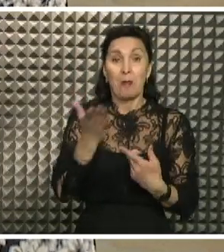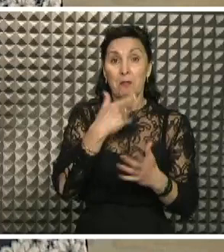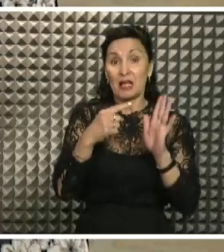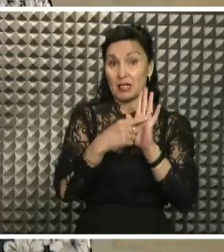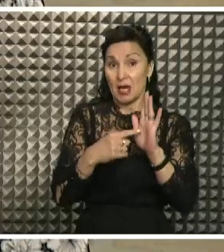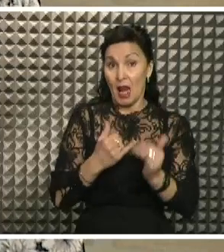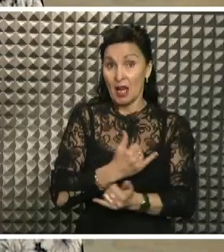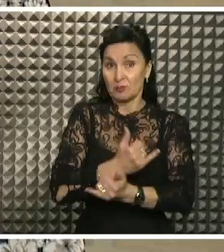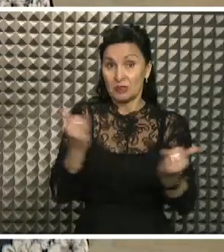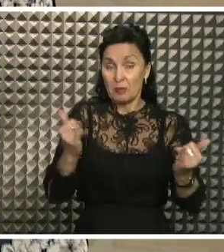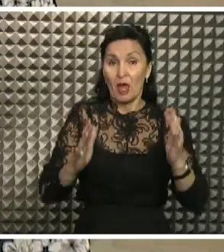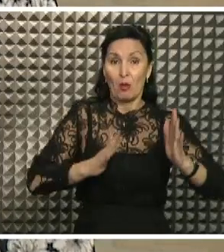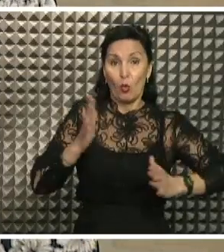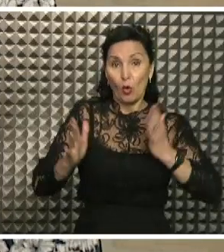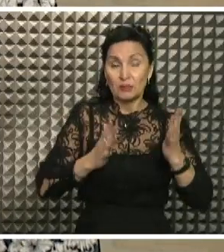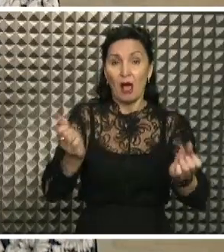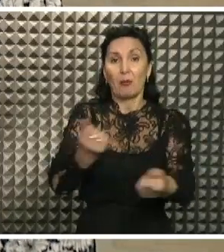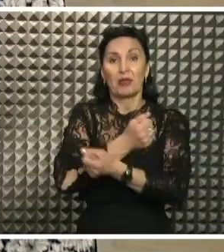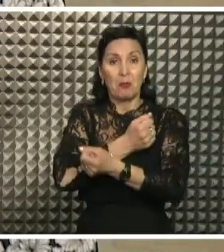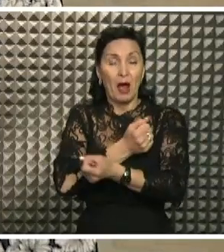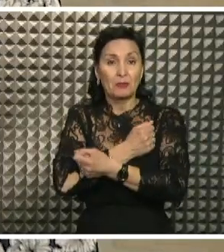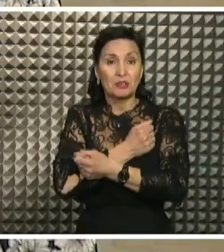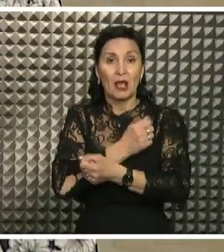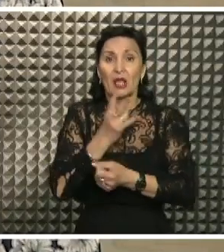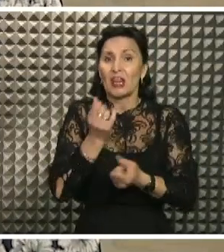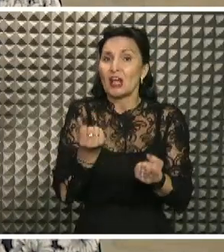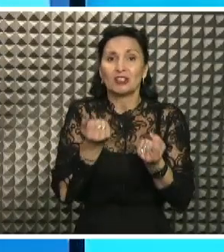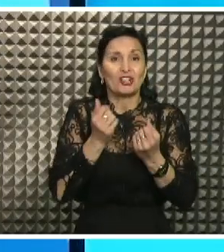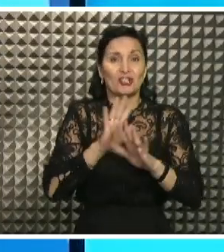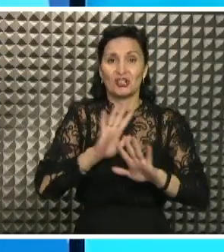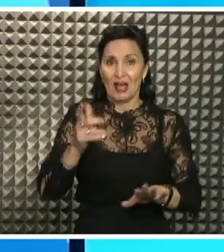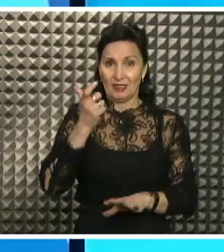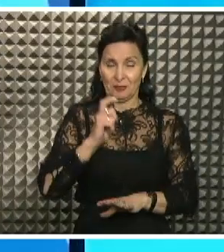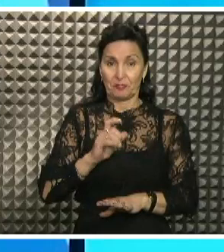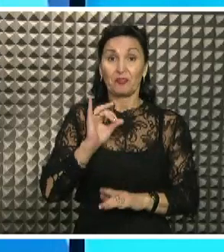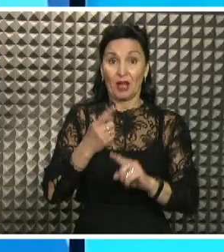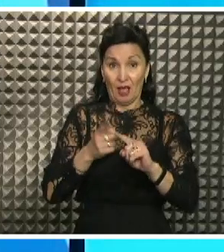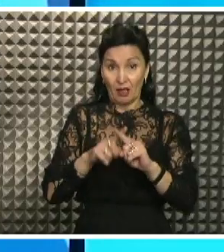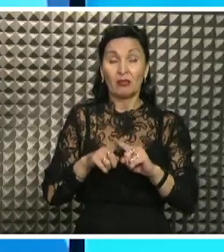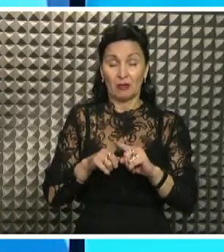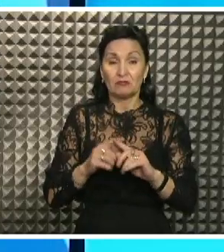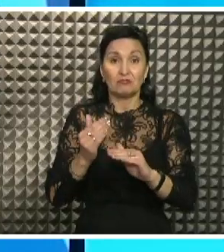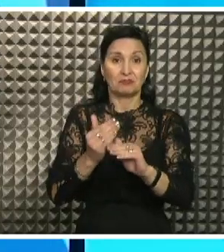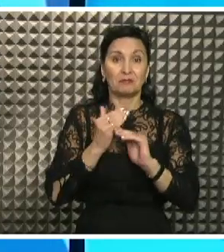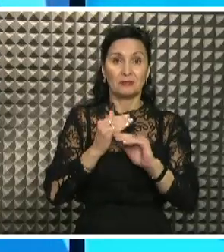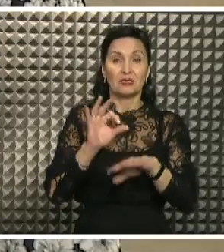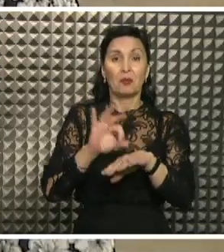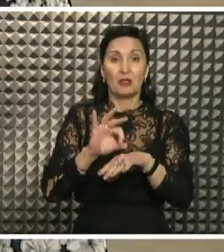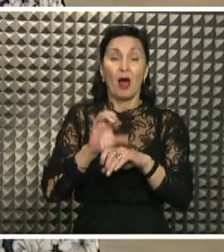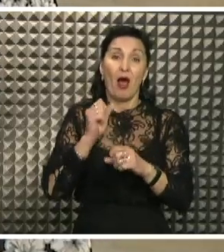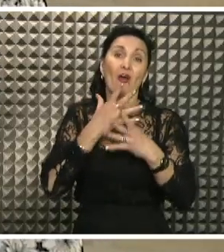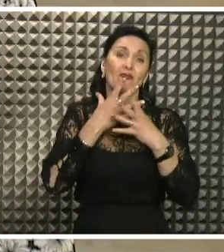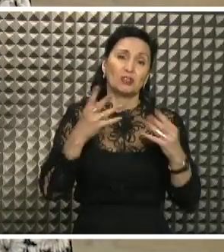делимся эмоциями, мы обнимаемся, не защищаясь. И это способствует как раз. Ну а